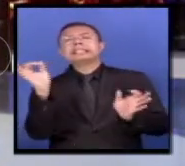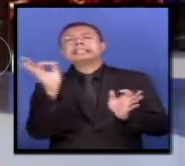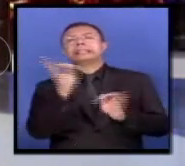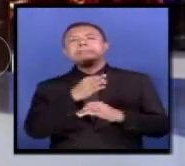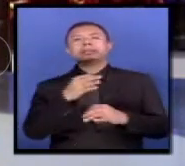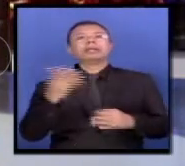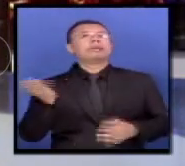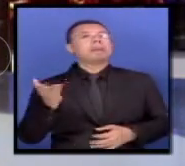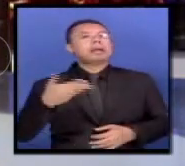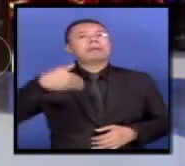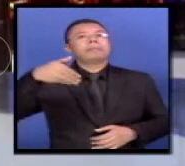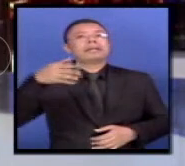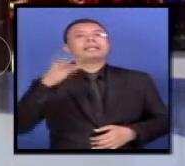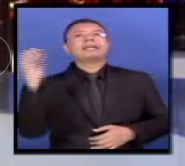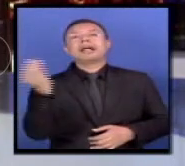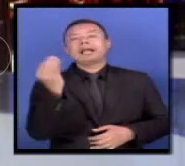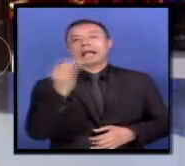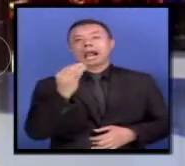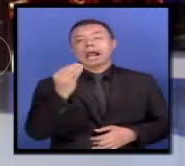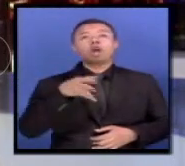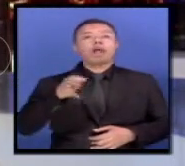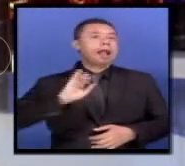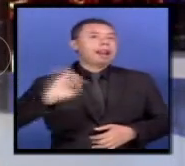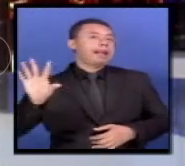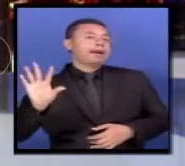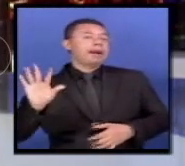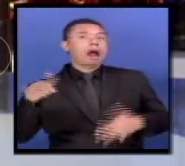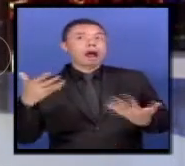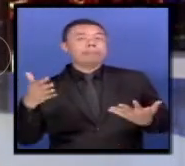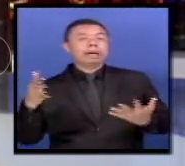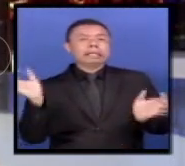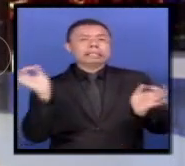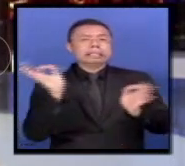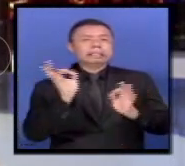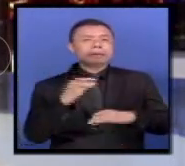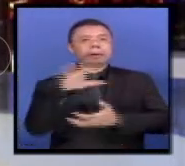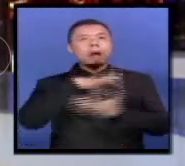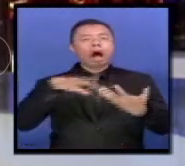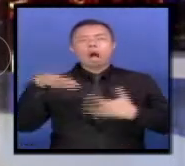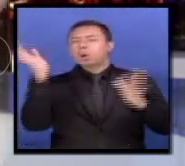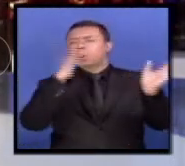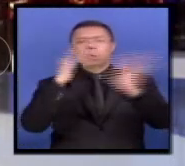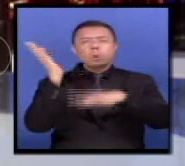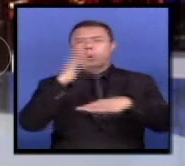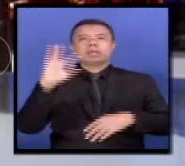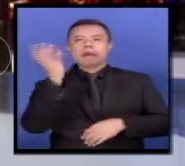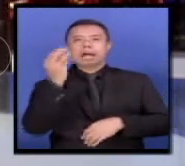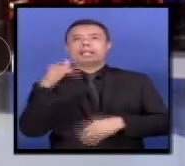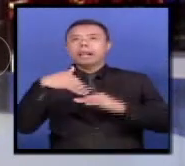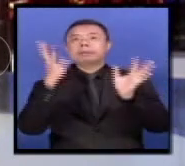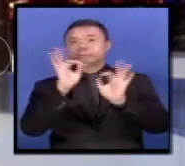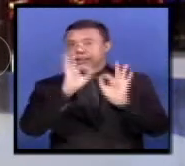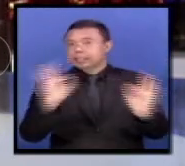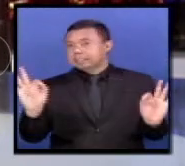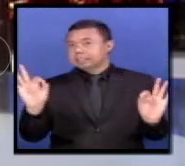tuh pada jalan-jalan keluar kota. Nah apakah dengan sepinya ibu kota ini berdampak kepada polusi udara di Jakarta yang mungkin menjadi lebih bersih begitu